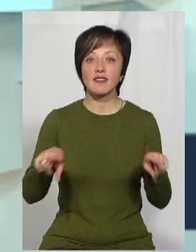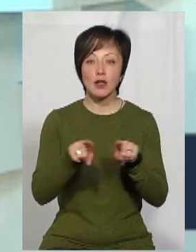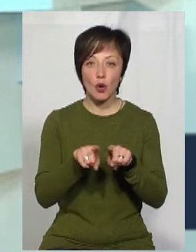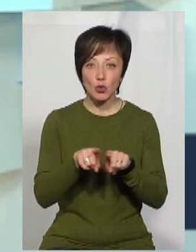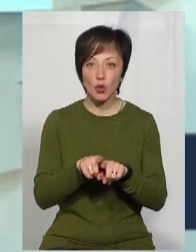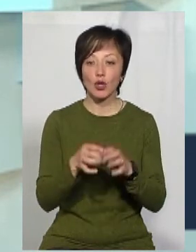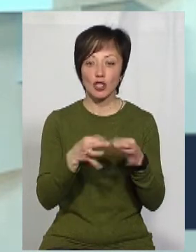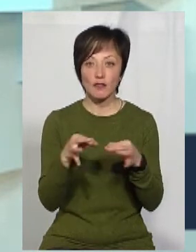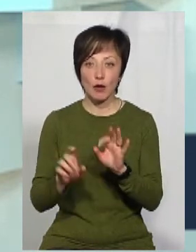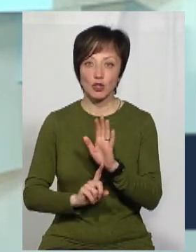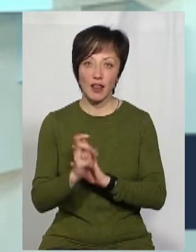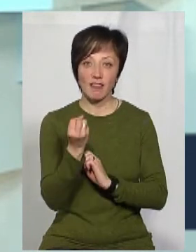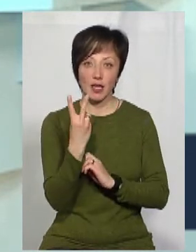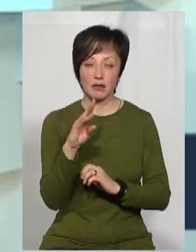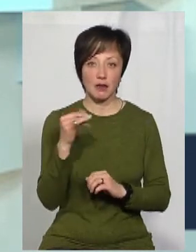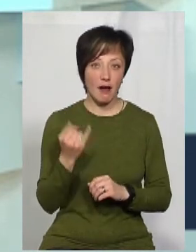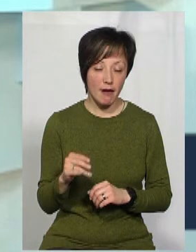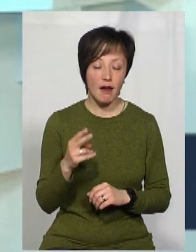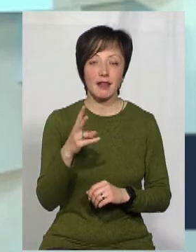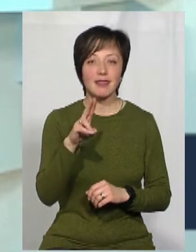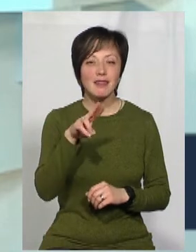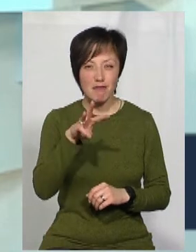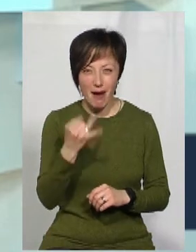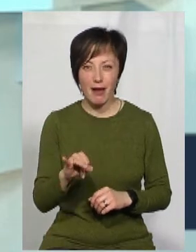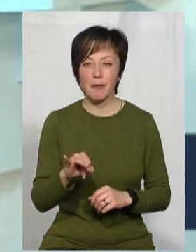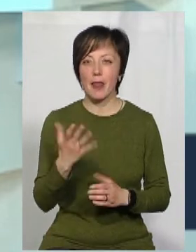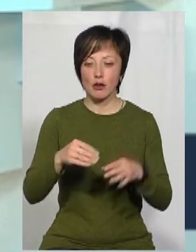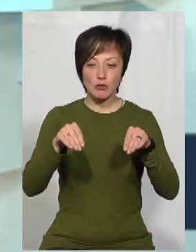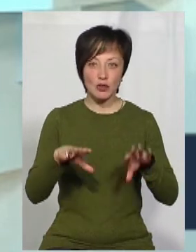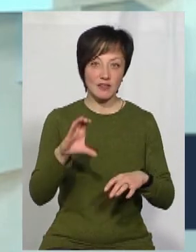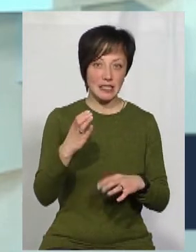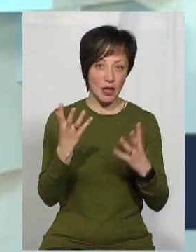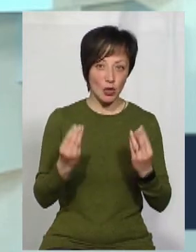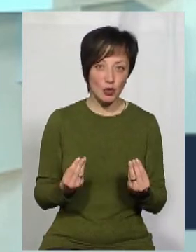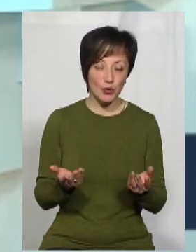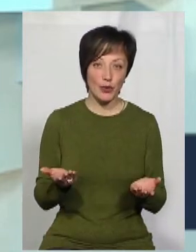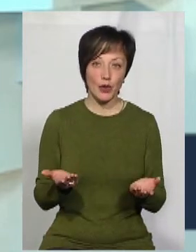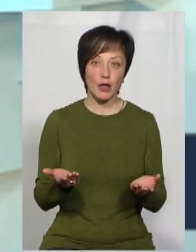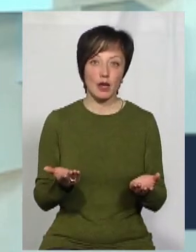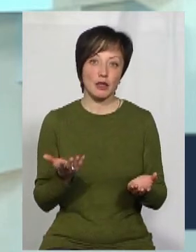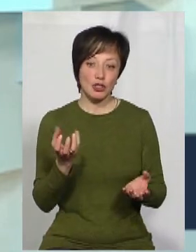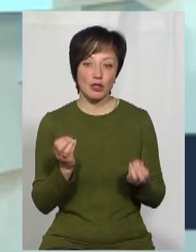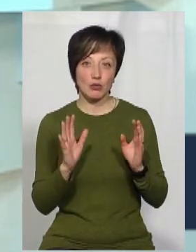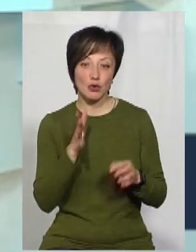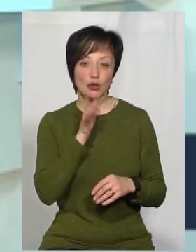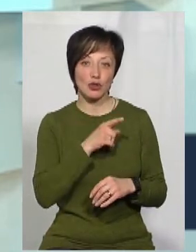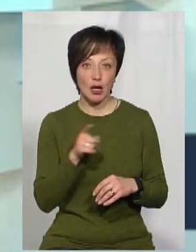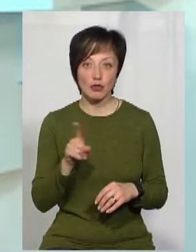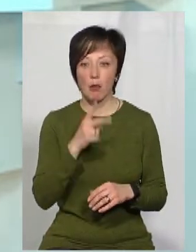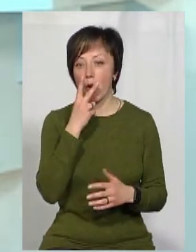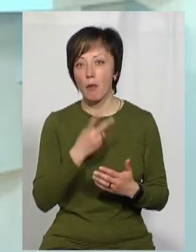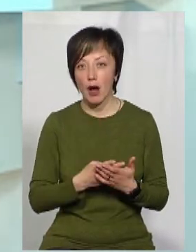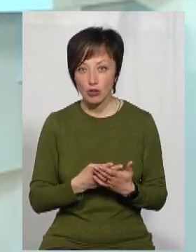дозвола розпочинаються з 12 травня. Якщо навіть постанова буде в середу, то там ще, власне, буде час на те,